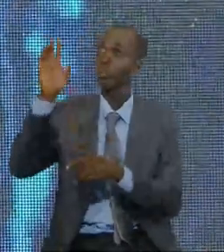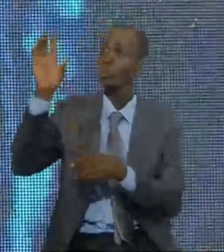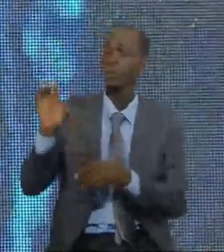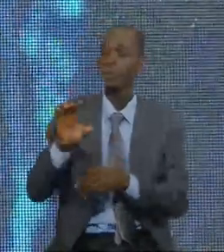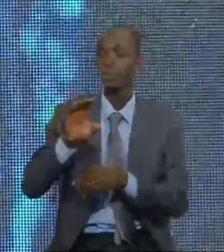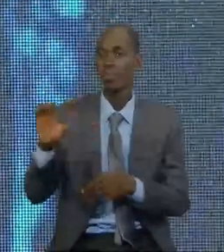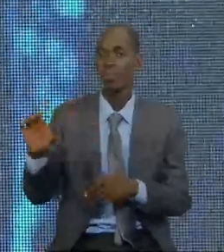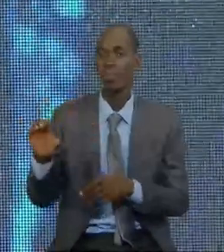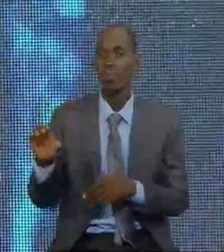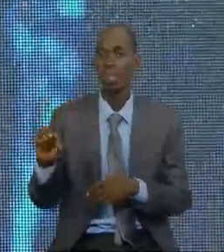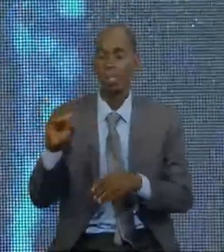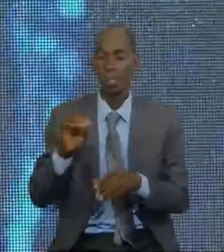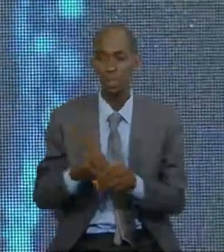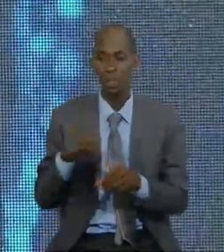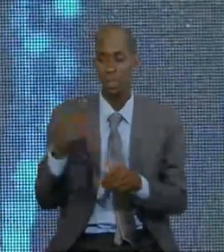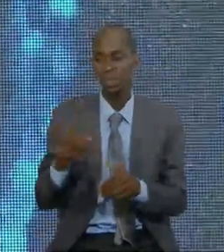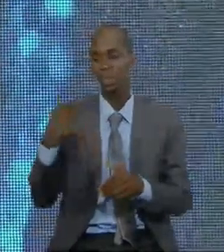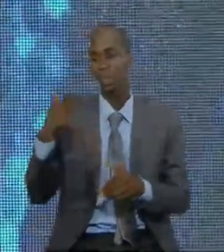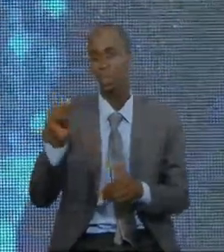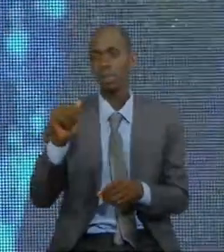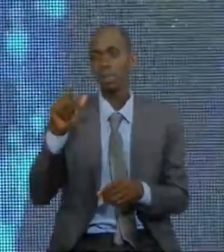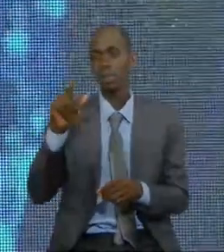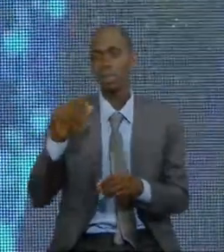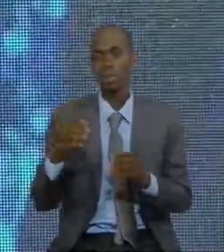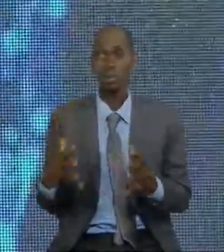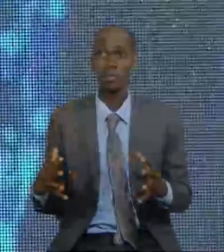dans le jardin de guerre